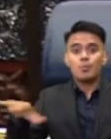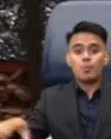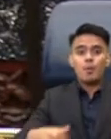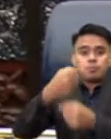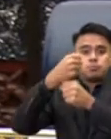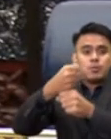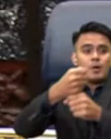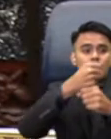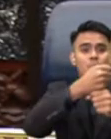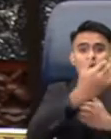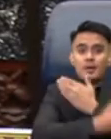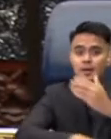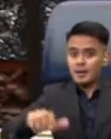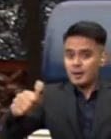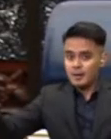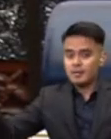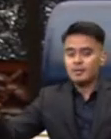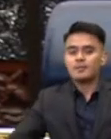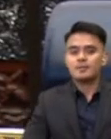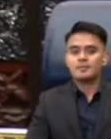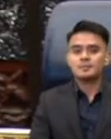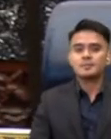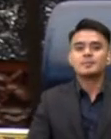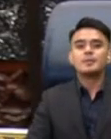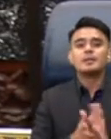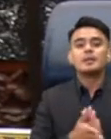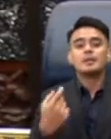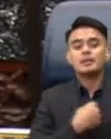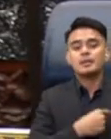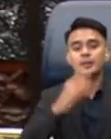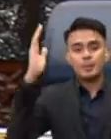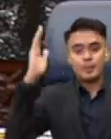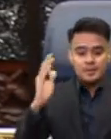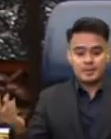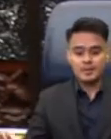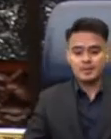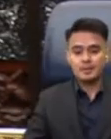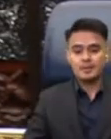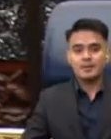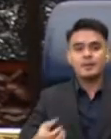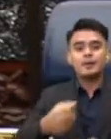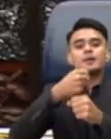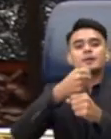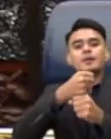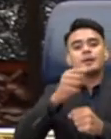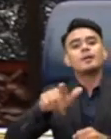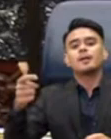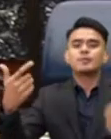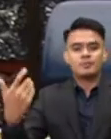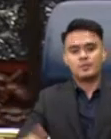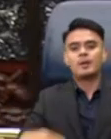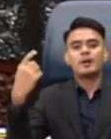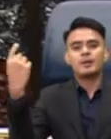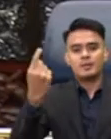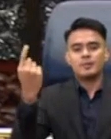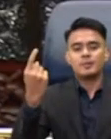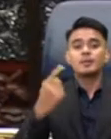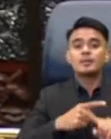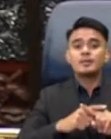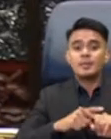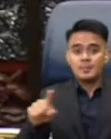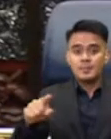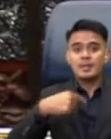demonstrasi jadi kita di sini Demonstrasi yang lain tu dah Ada dah selalu tapi